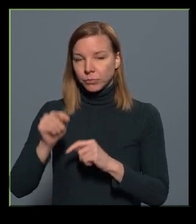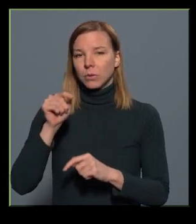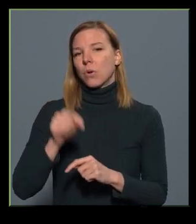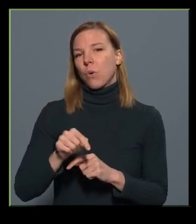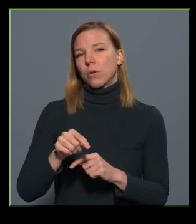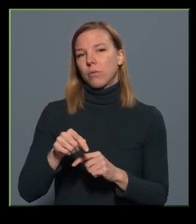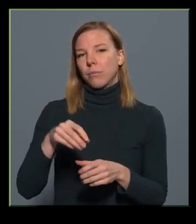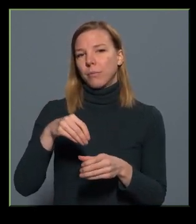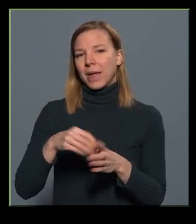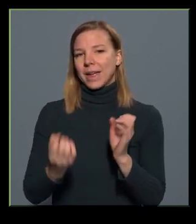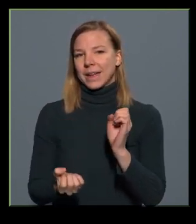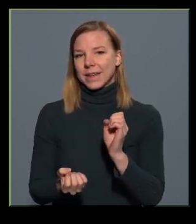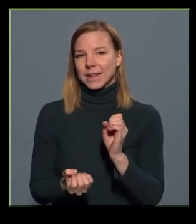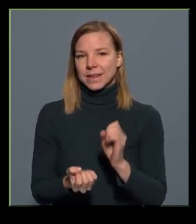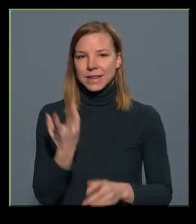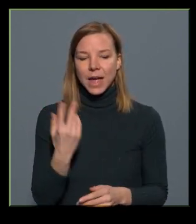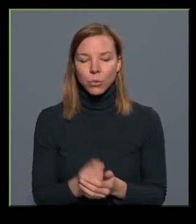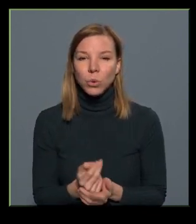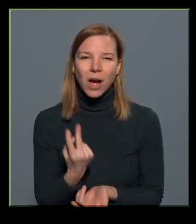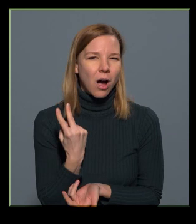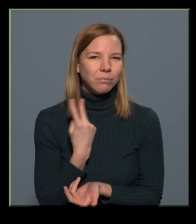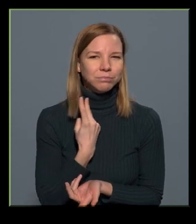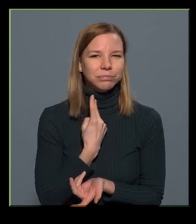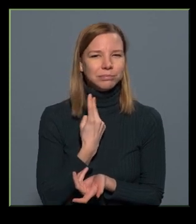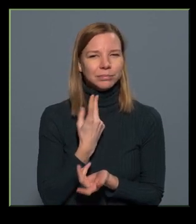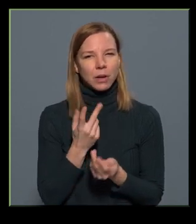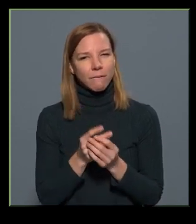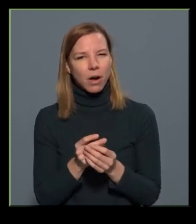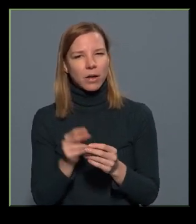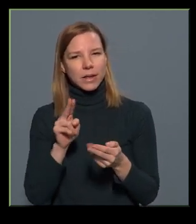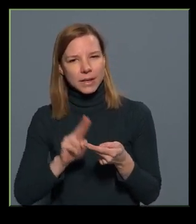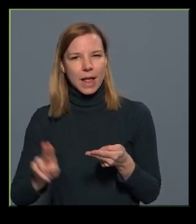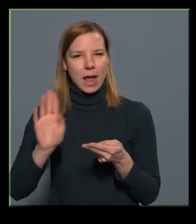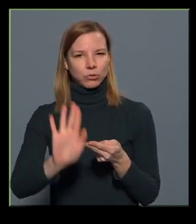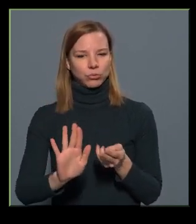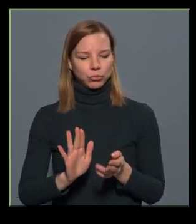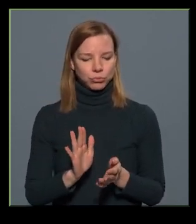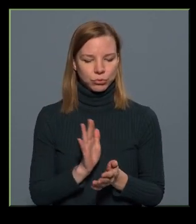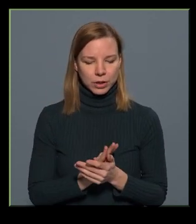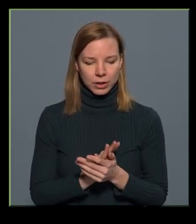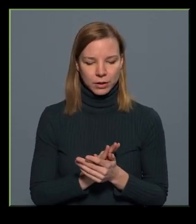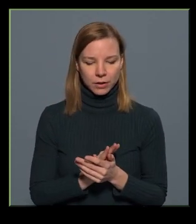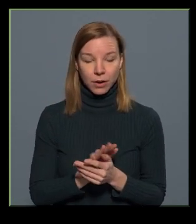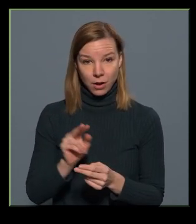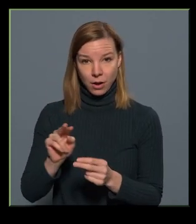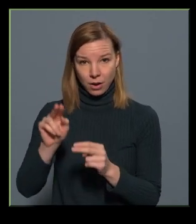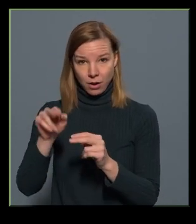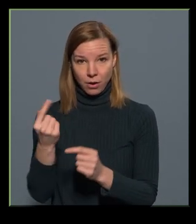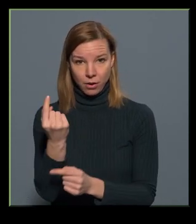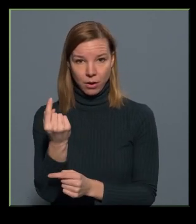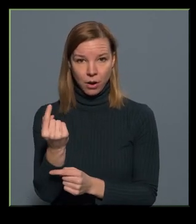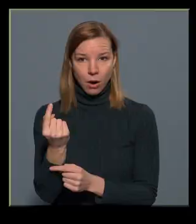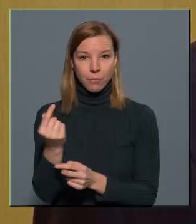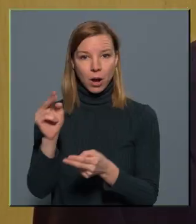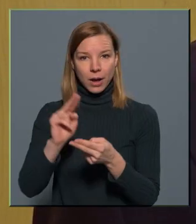kiderül a turpisság, és kiderül a hitelesség? Hát, hogy hiteles alkotó áll-e